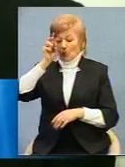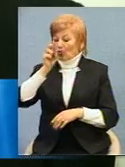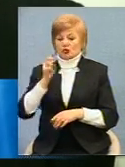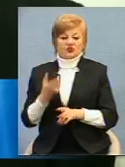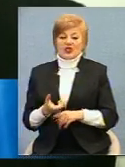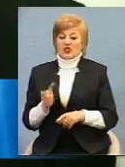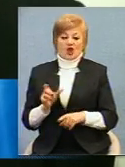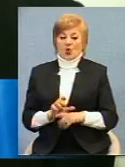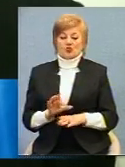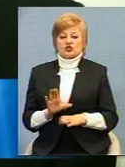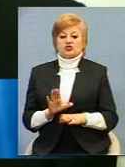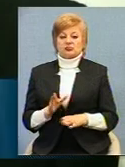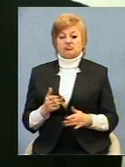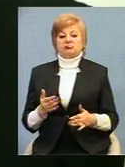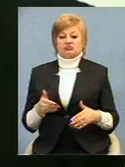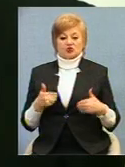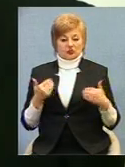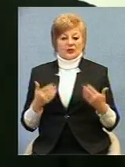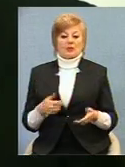особенно ратовало